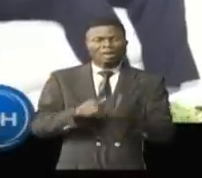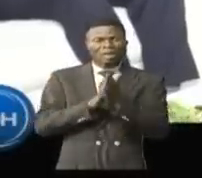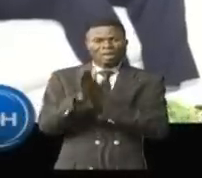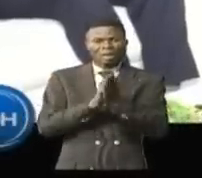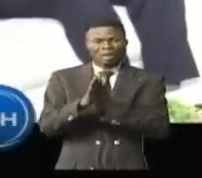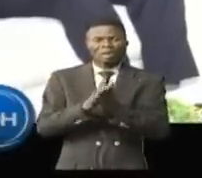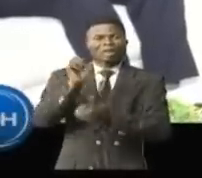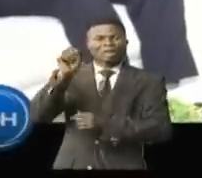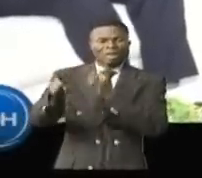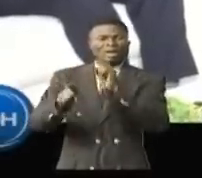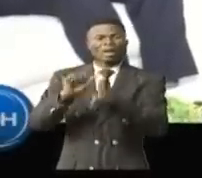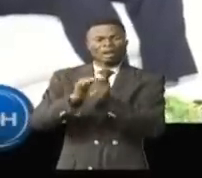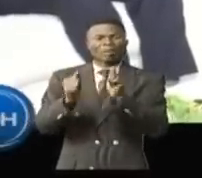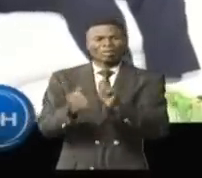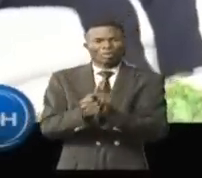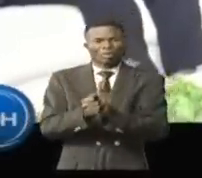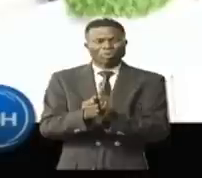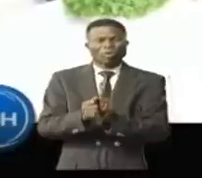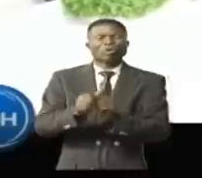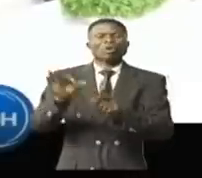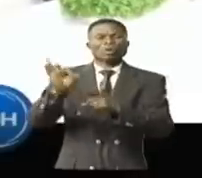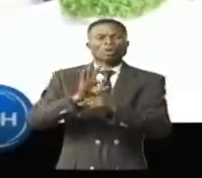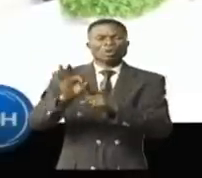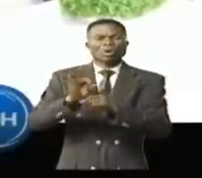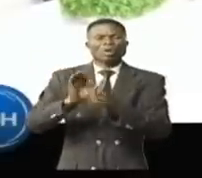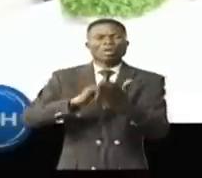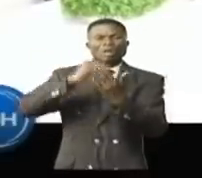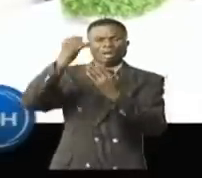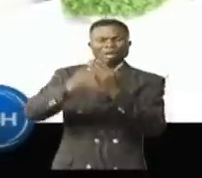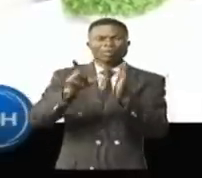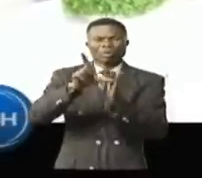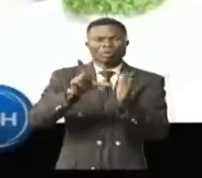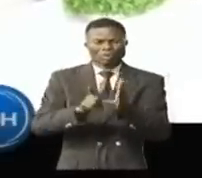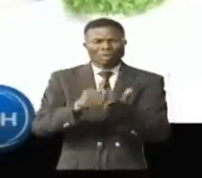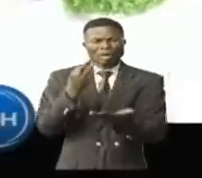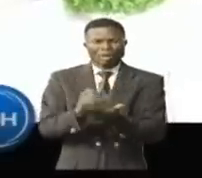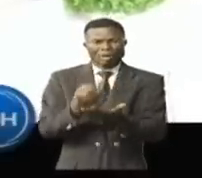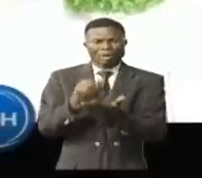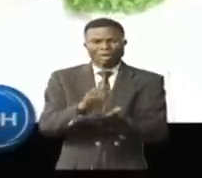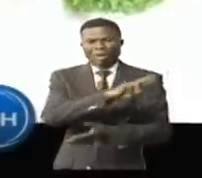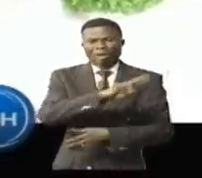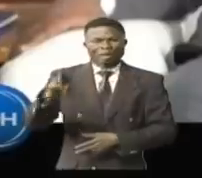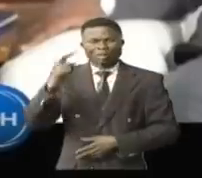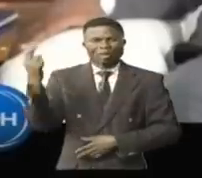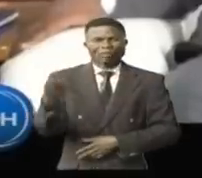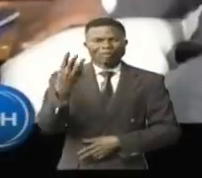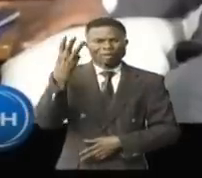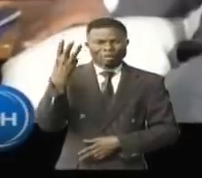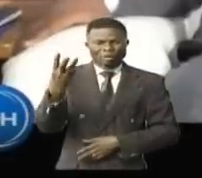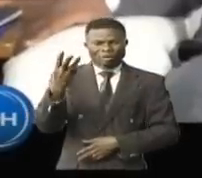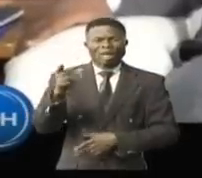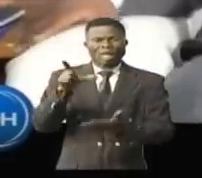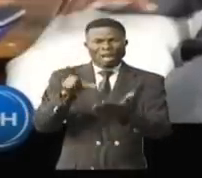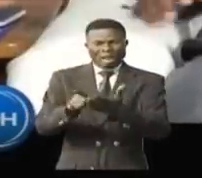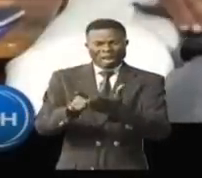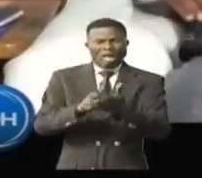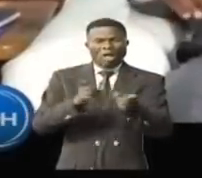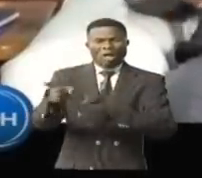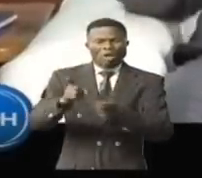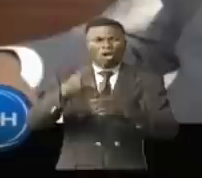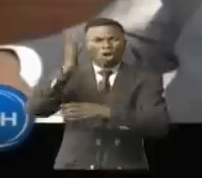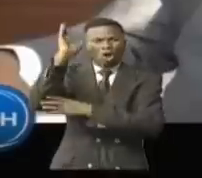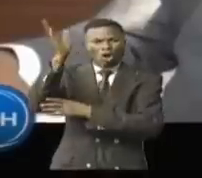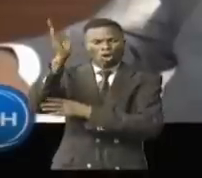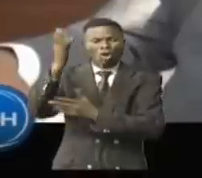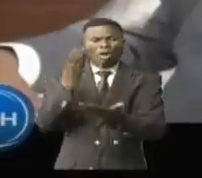aux questions liées à la formulation du projet de loi des finances 2023, la lettre d'orientation et les